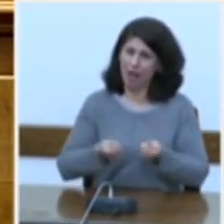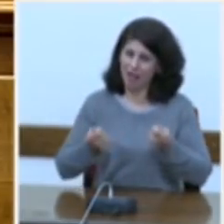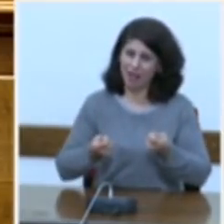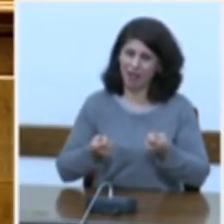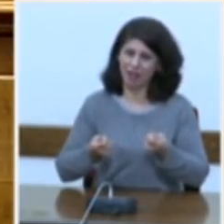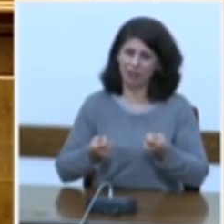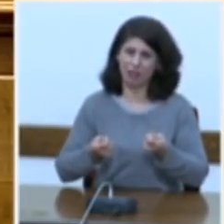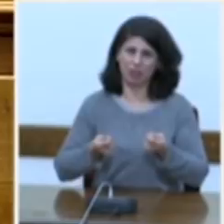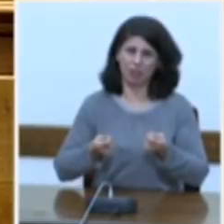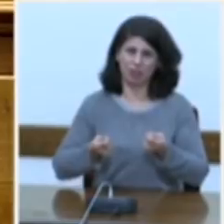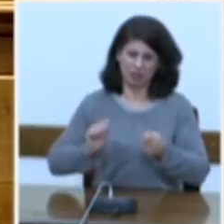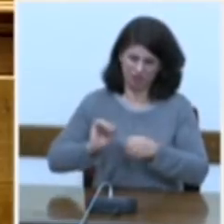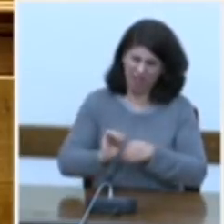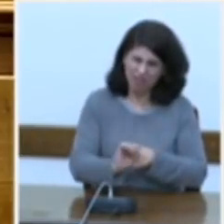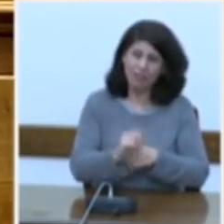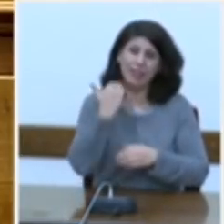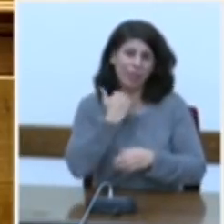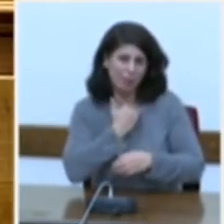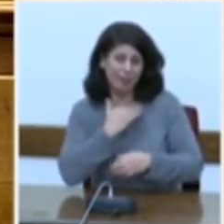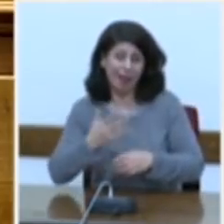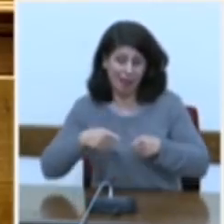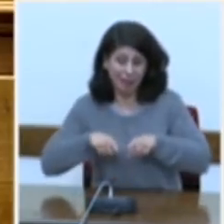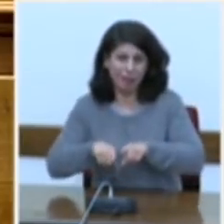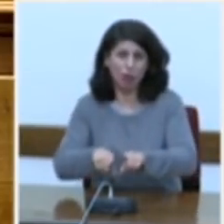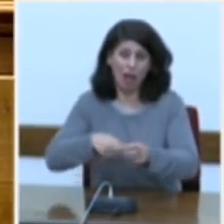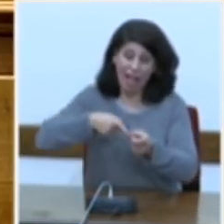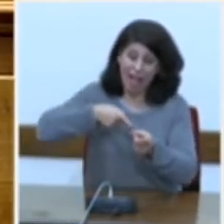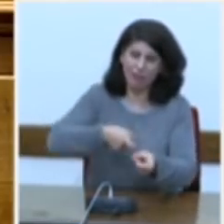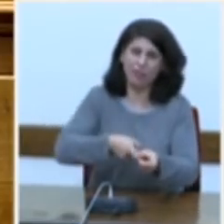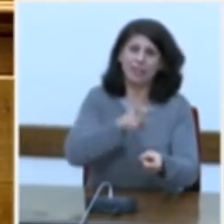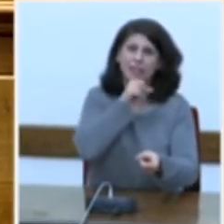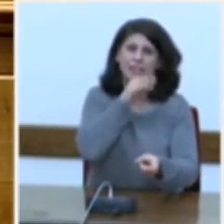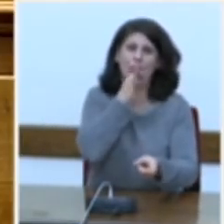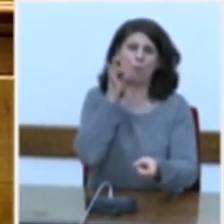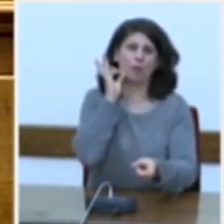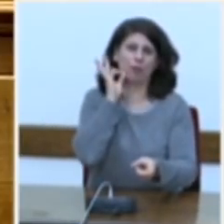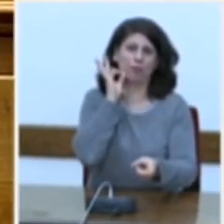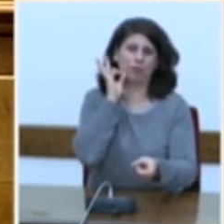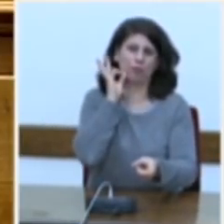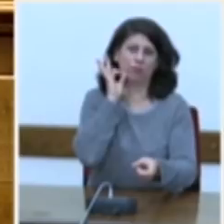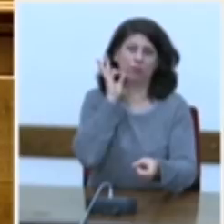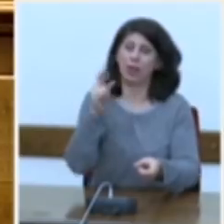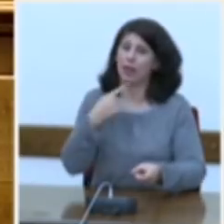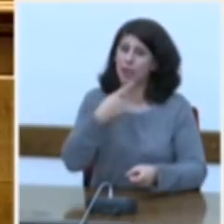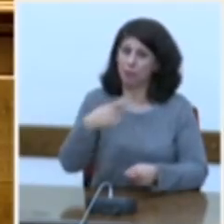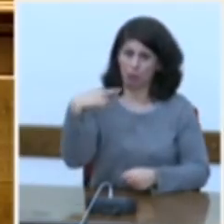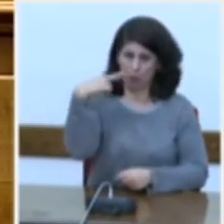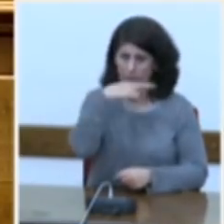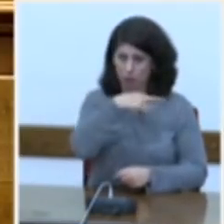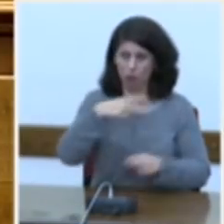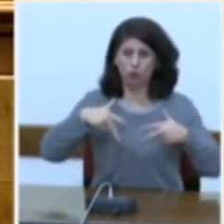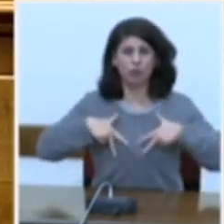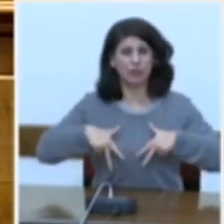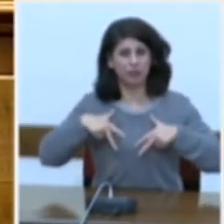και θύματα, αλλά την ίδια στιγμή εκβιάζει και τη σιωπή τους. Είπε ο Πρωθυπουργός ότι η